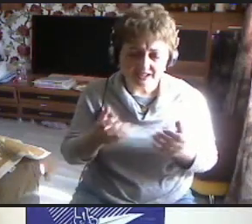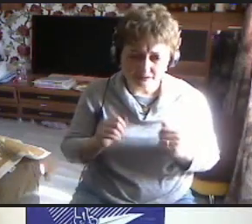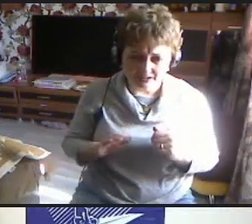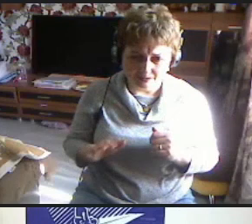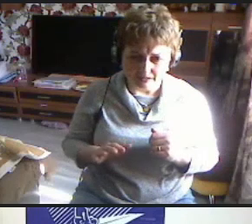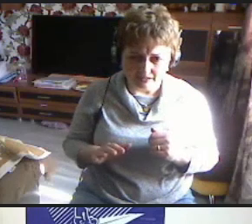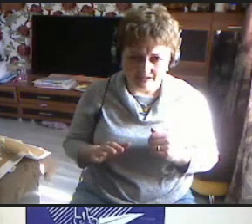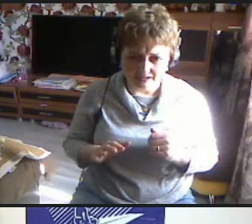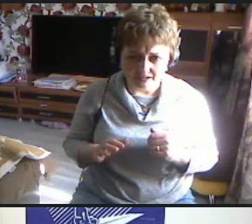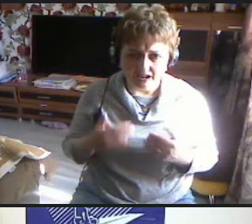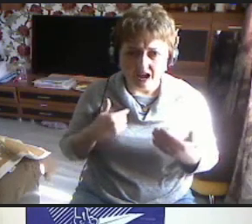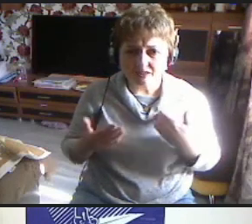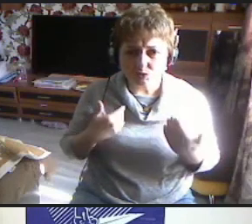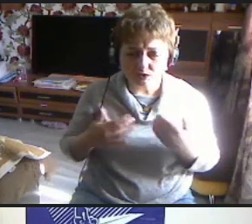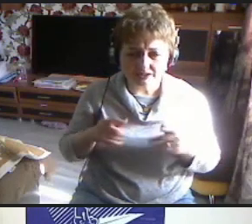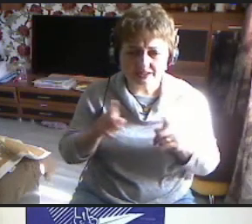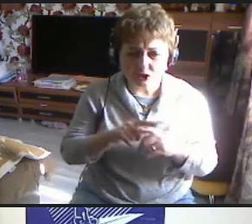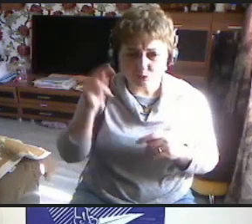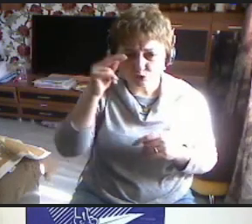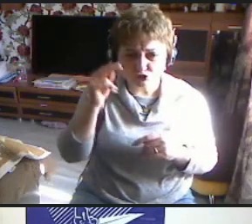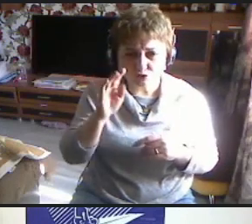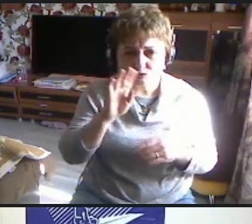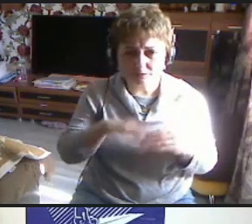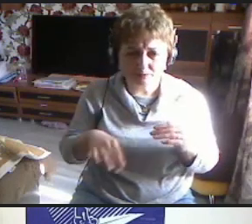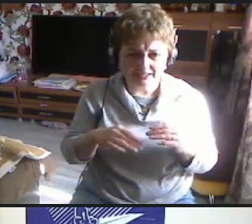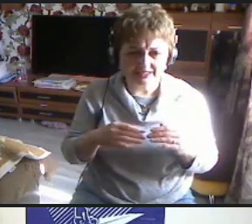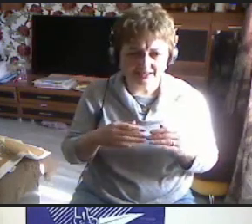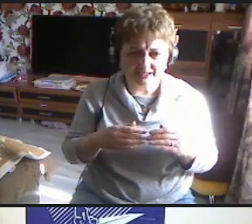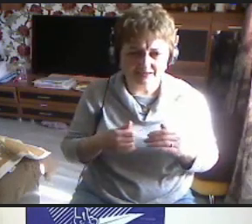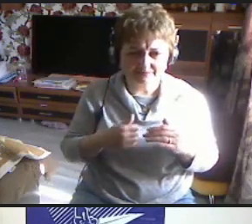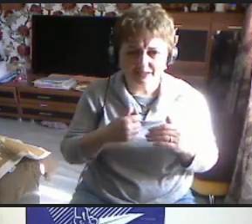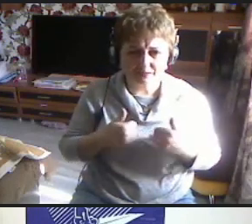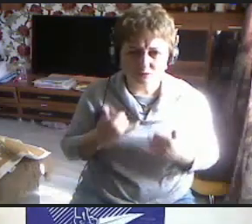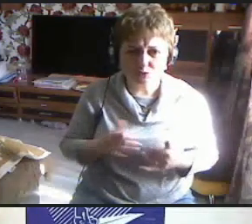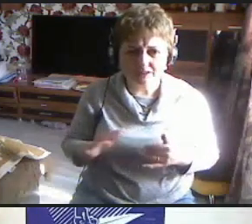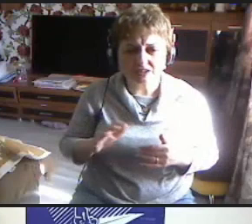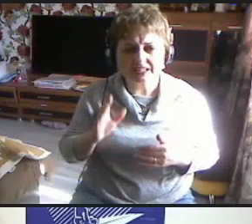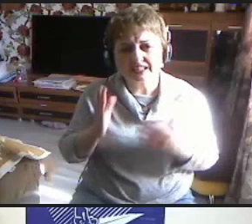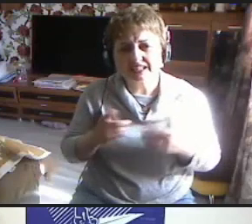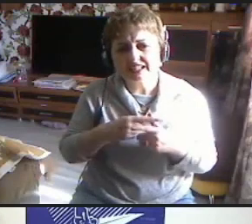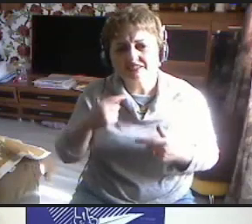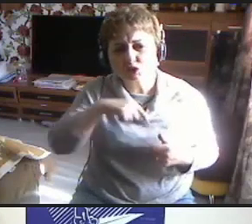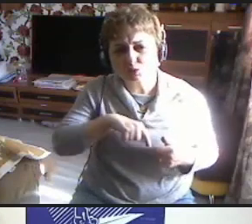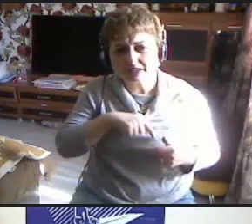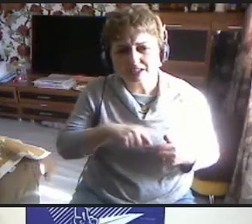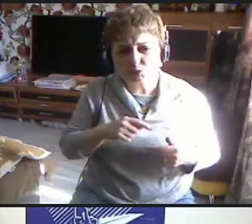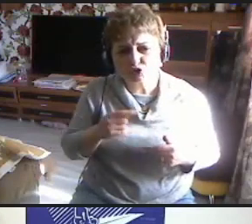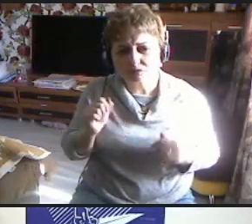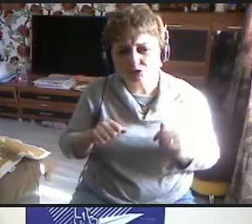относится к такому ученику без дискриминации? Или все-таки в глубине души для него это, для педагога